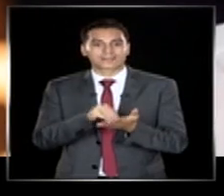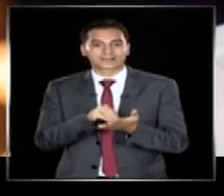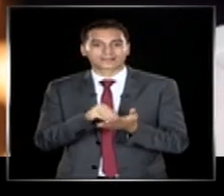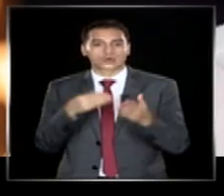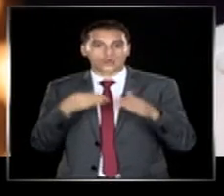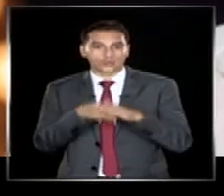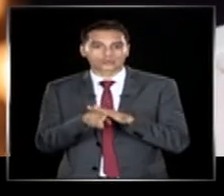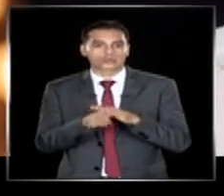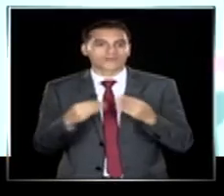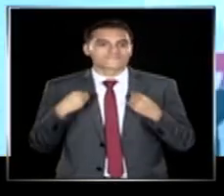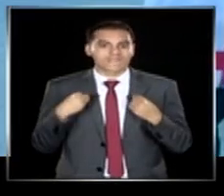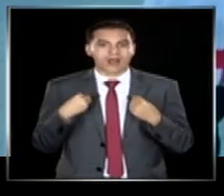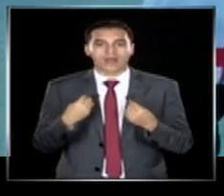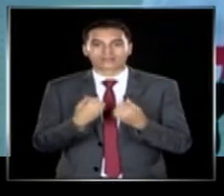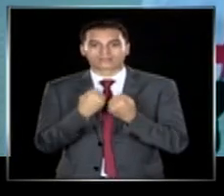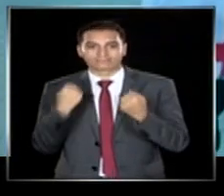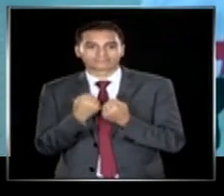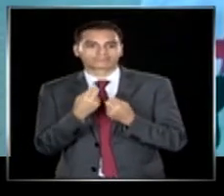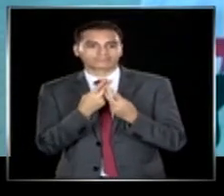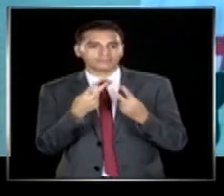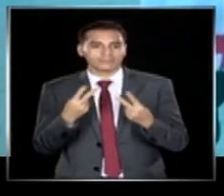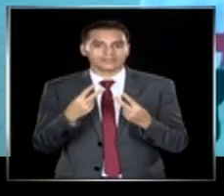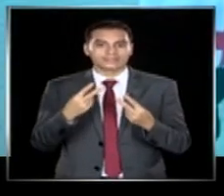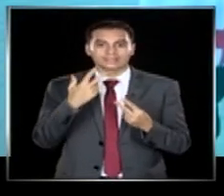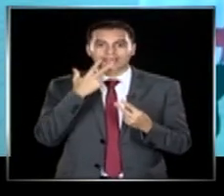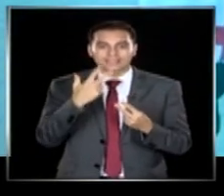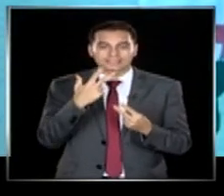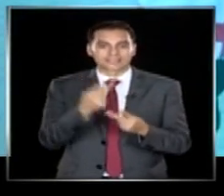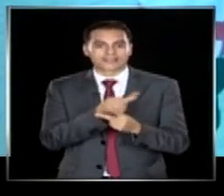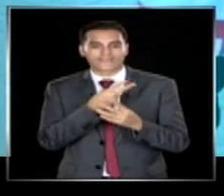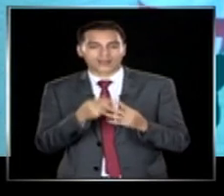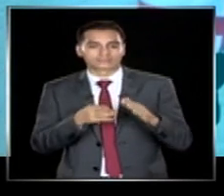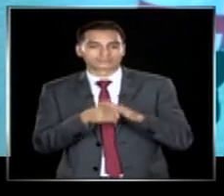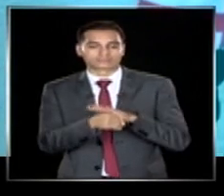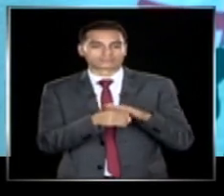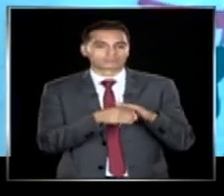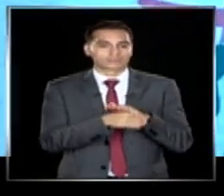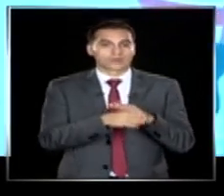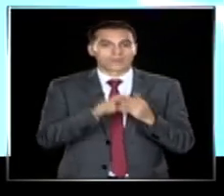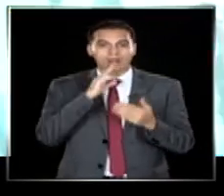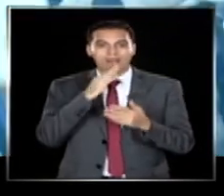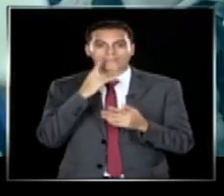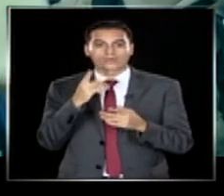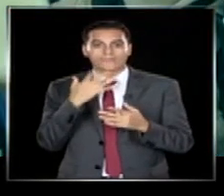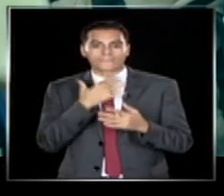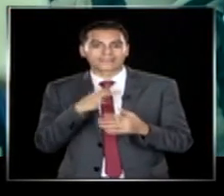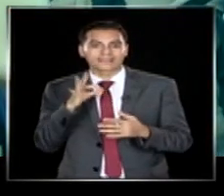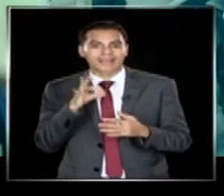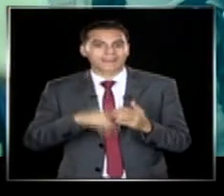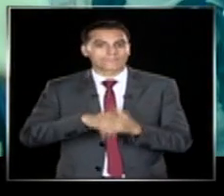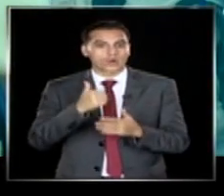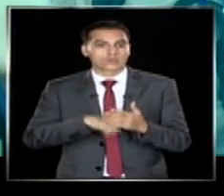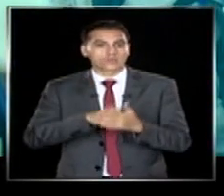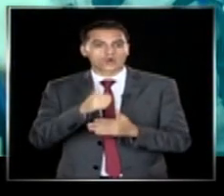إن احنا نشترك في ألعاب القوة، دخل بطولات 3 سنين ورا بعض، رمي قرص ووزن وتتابع، والحمد لله كان بيجيب ذهب.